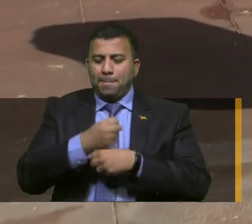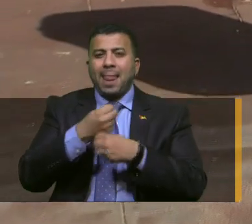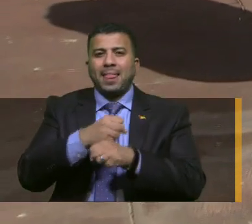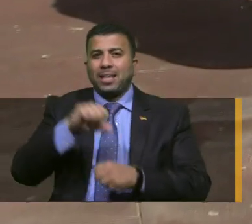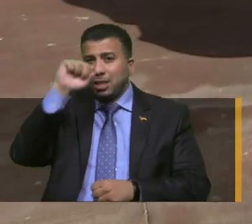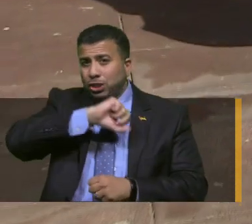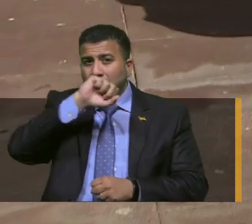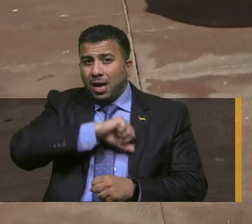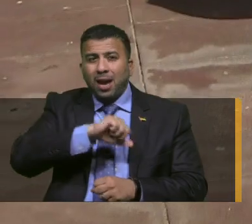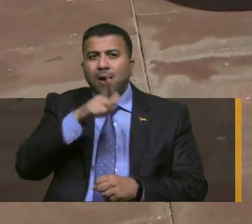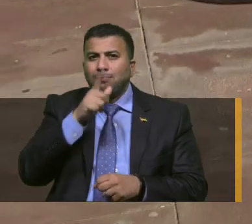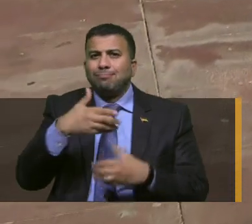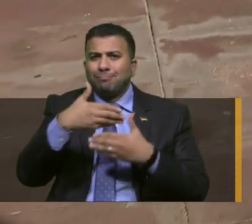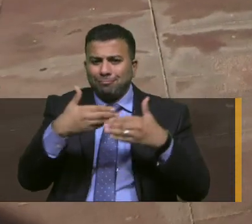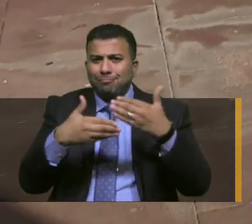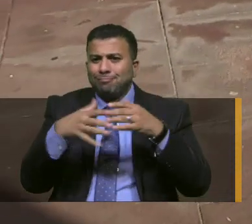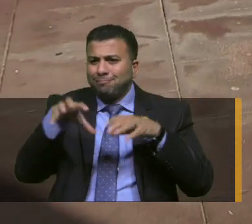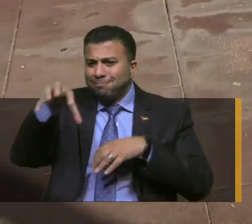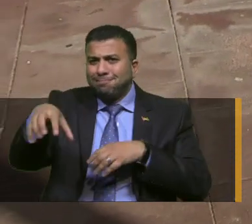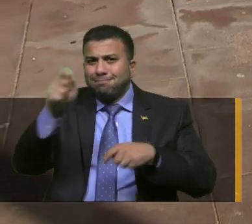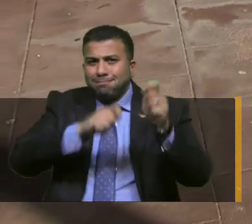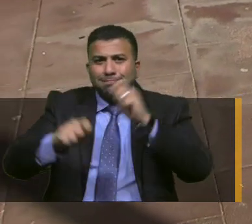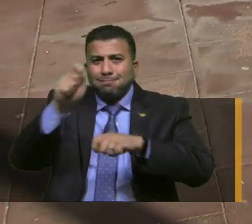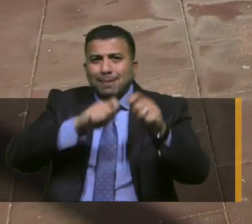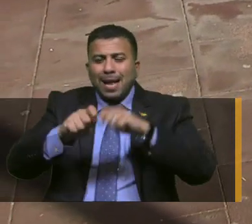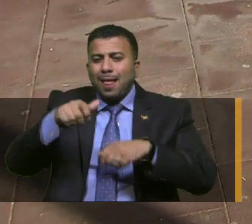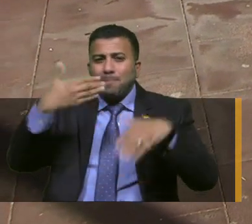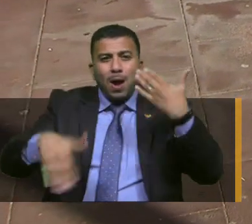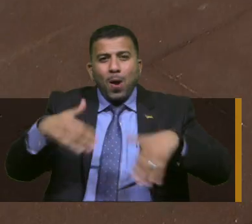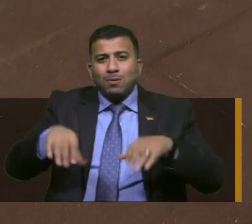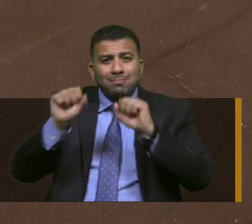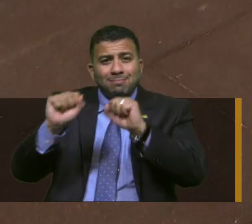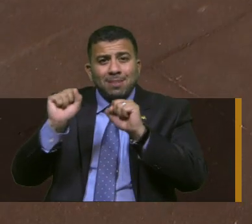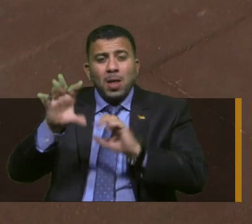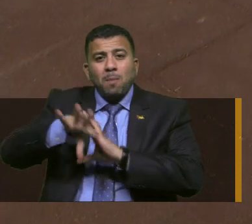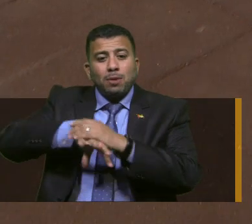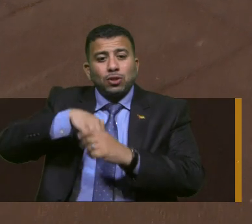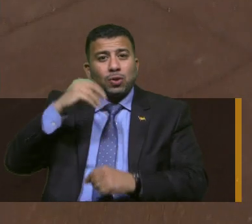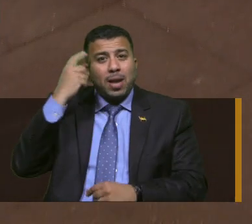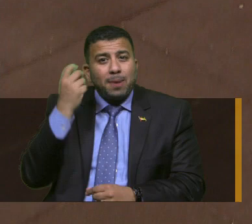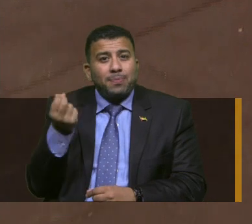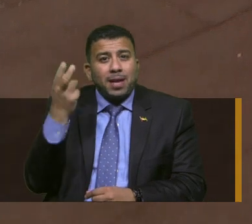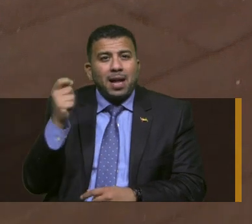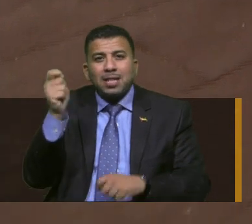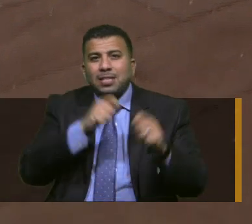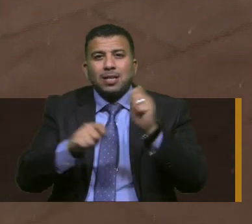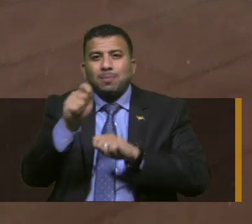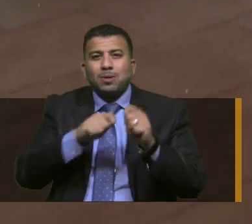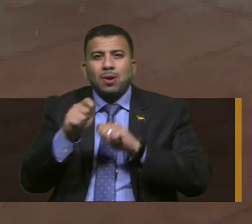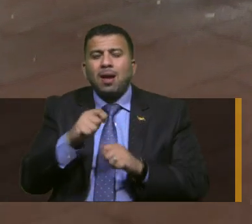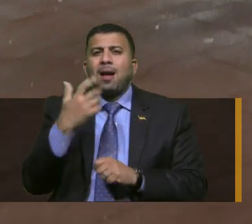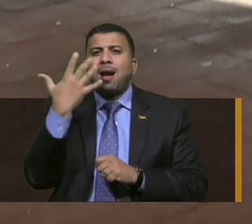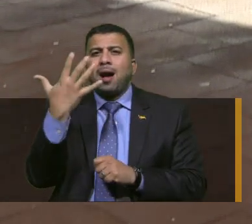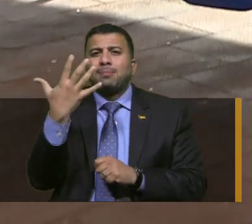الشارقة أن إنشاء ركن ألعاب للأطفال من ذوي الإعاقة جاء تطبيقا للمشروع الابتكاري الذي